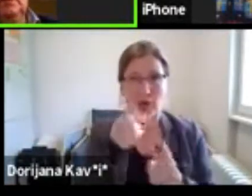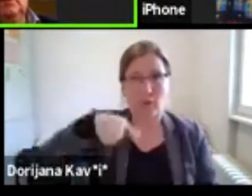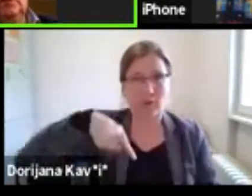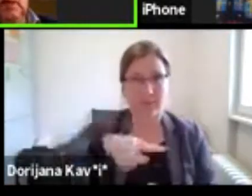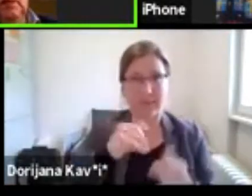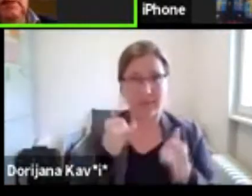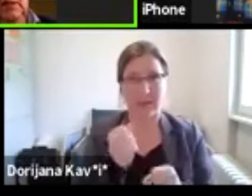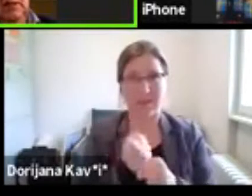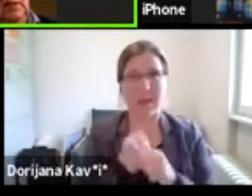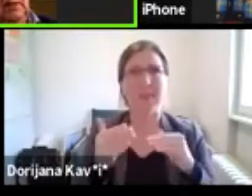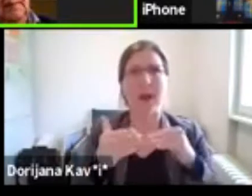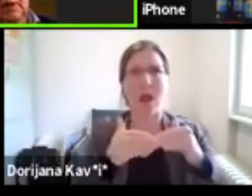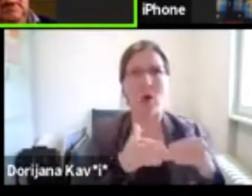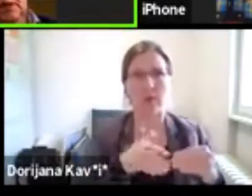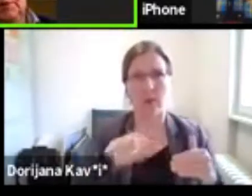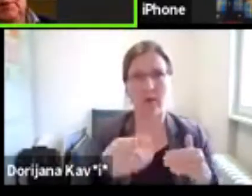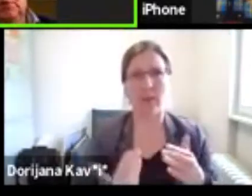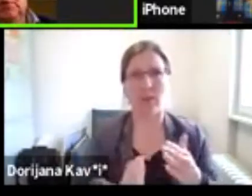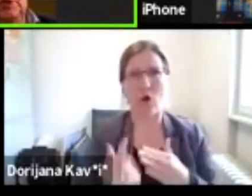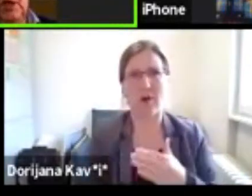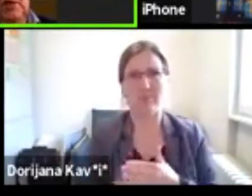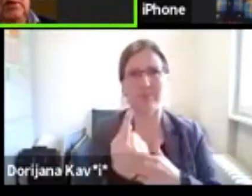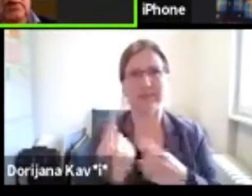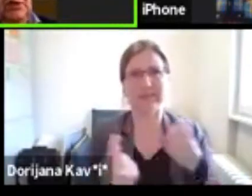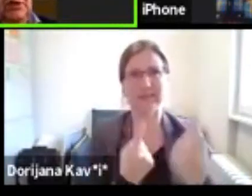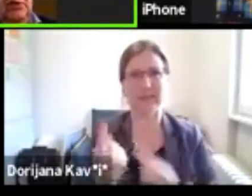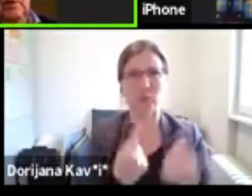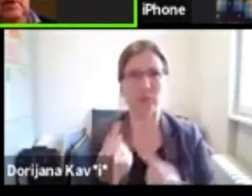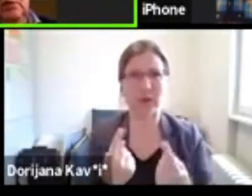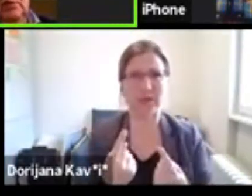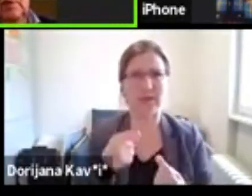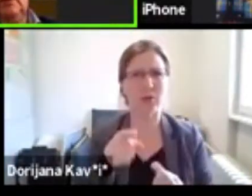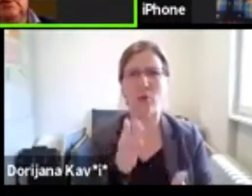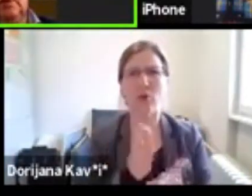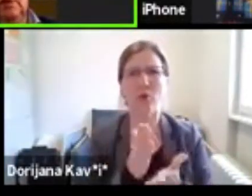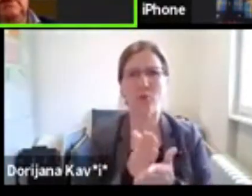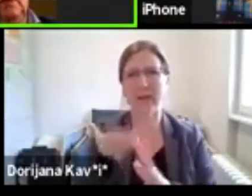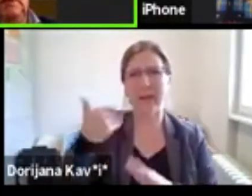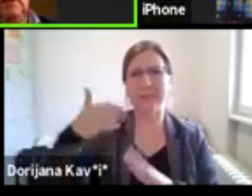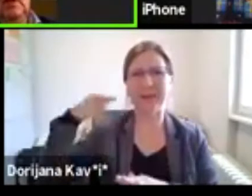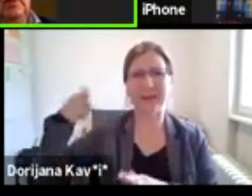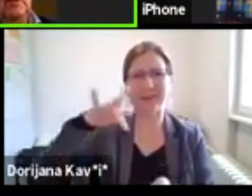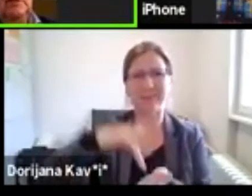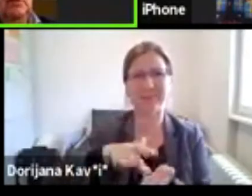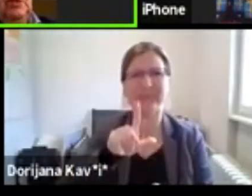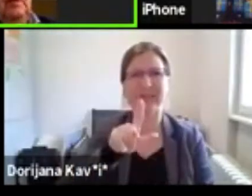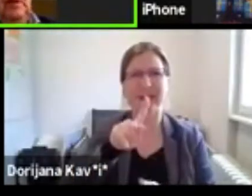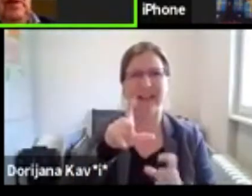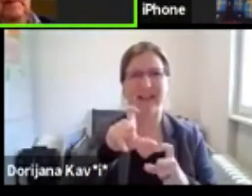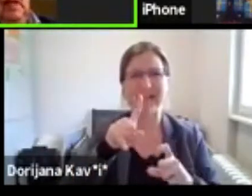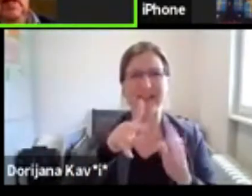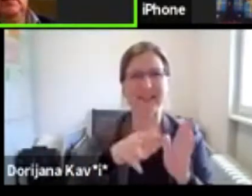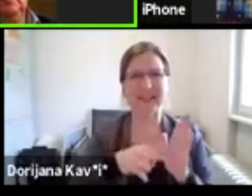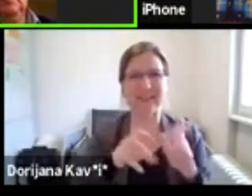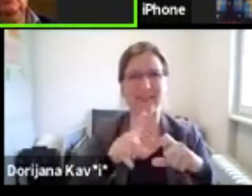prilagodili nastaloj situaciji, da onaj naš već uobičajeni događaj koji je vezan uz Vatroslav Lisinski kao mjesto